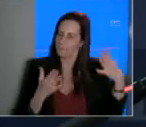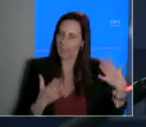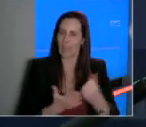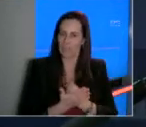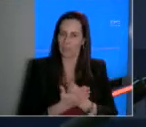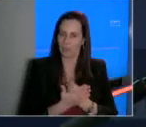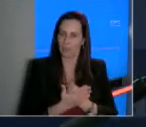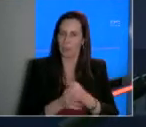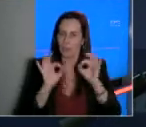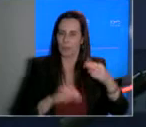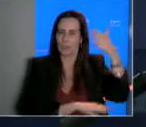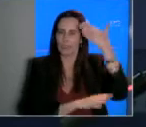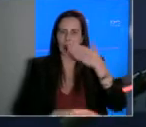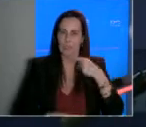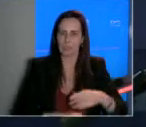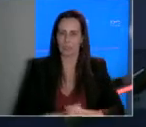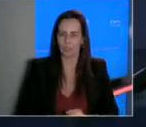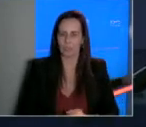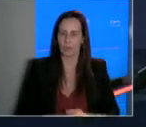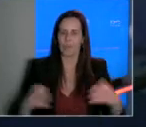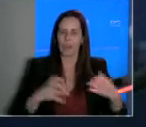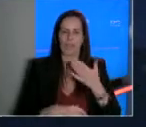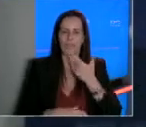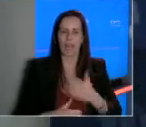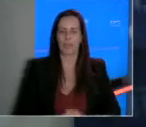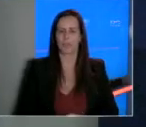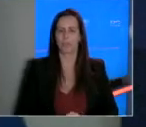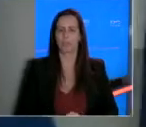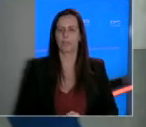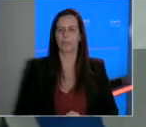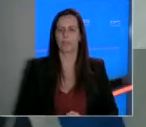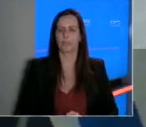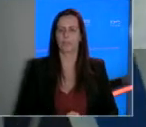ונצליח לטובת מדינת ישראל והחברה הישראלית.